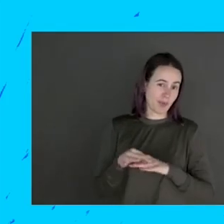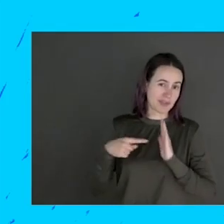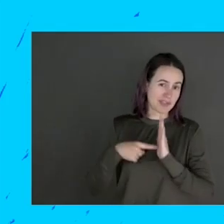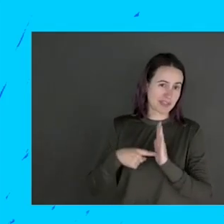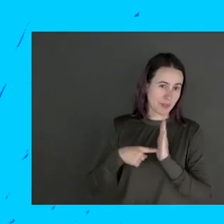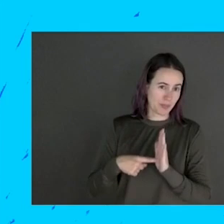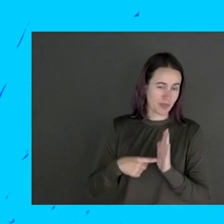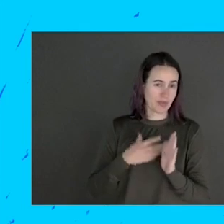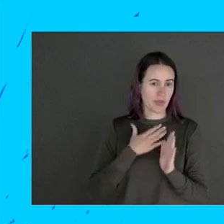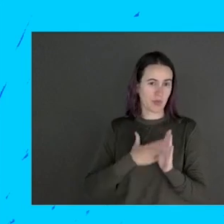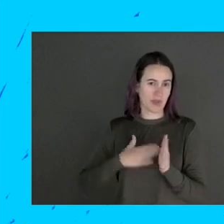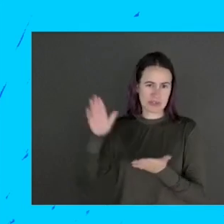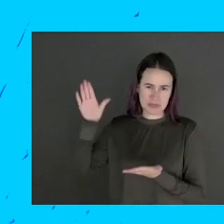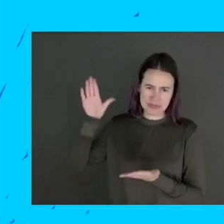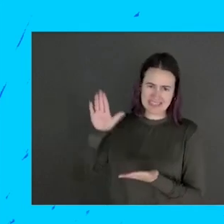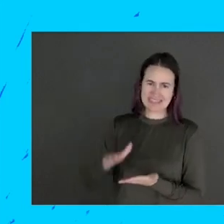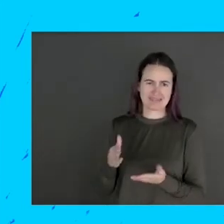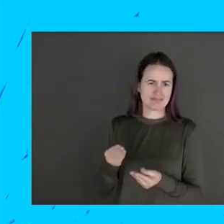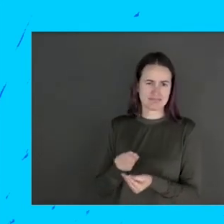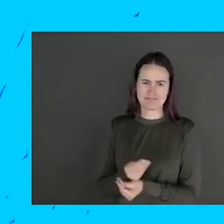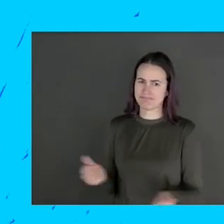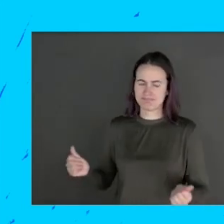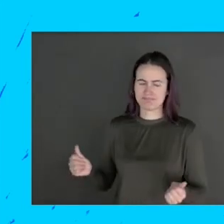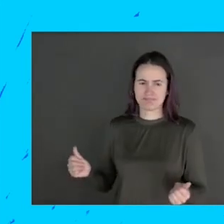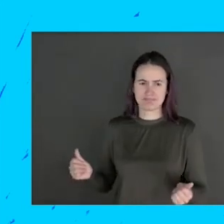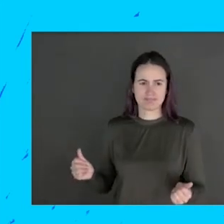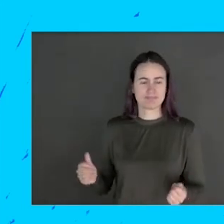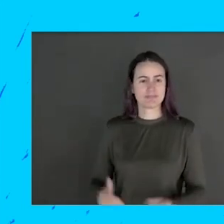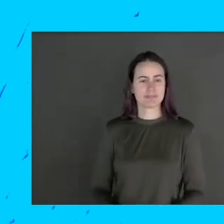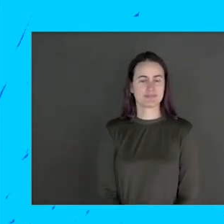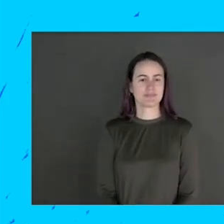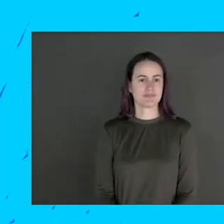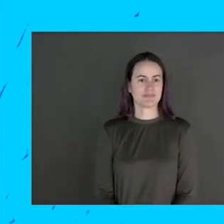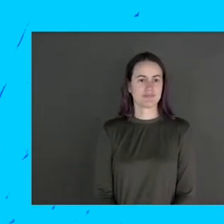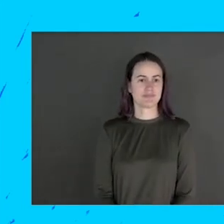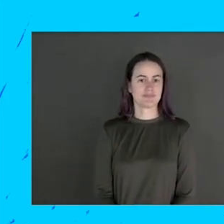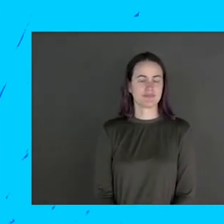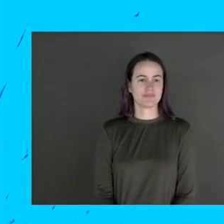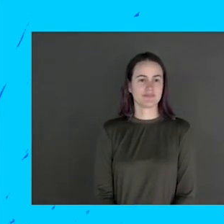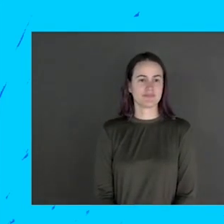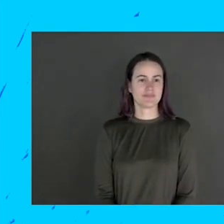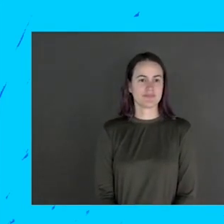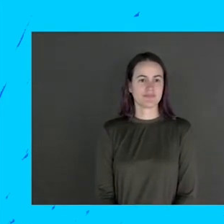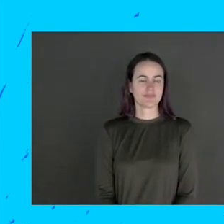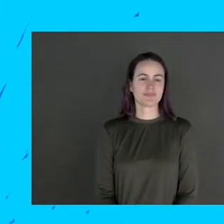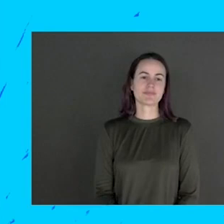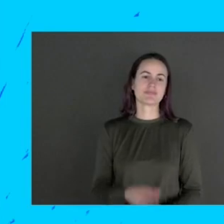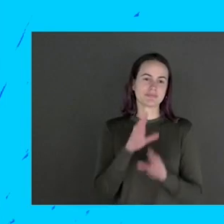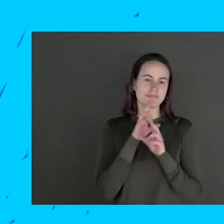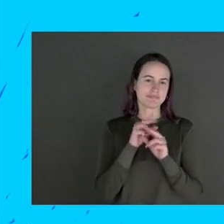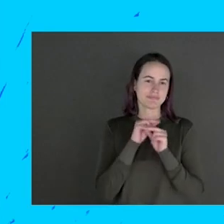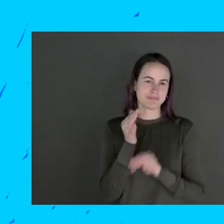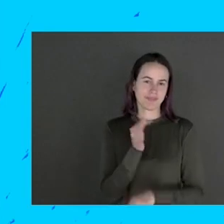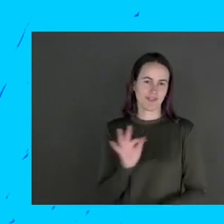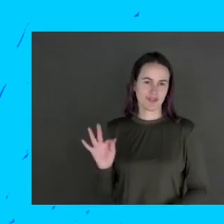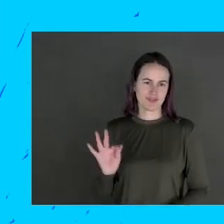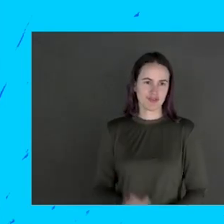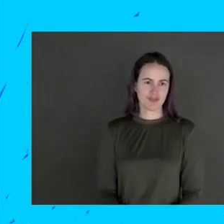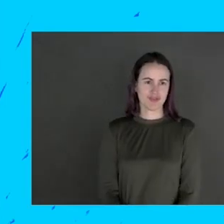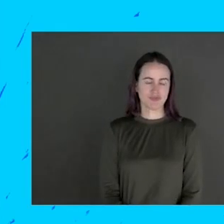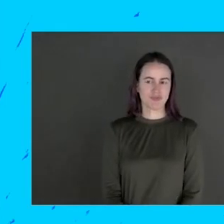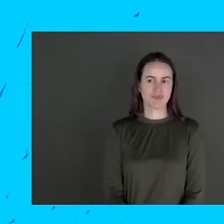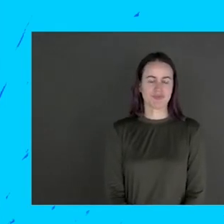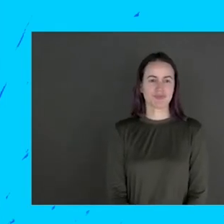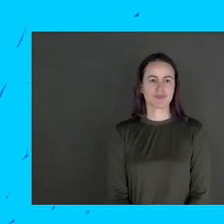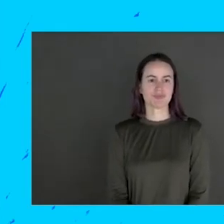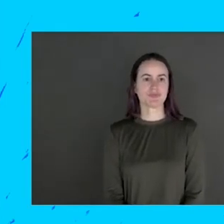ending AIDS in 2030. Thank you. Bonjour, je suis Tara Nikema, présidente de l'ONG Woman Leader et